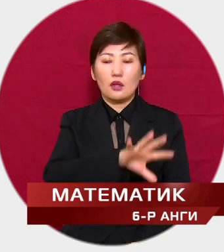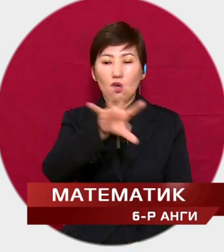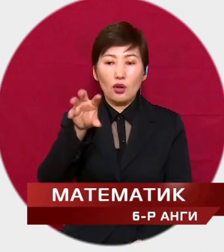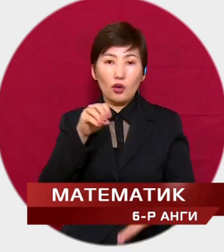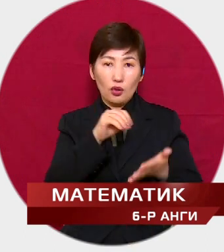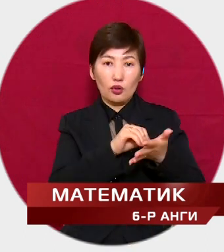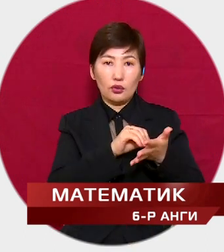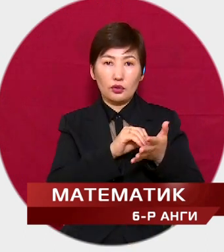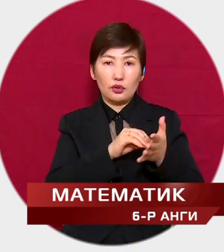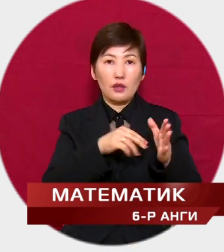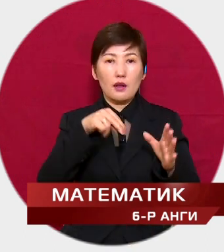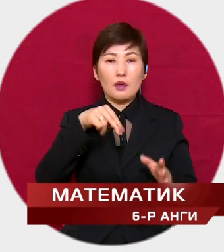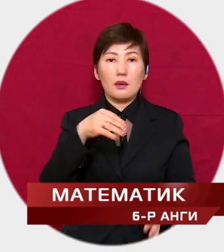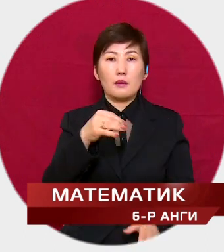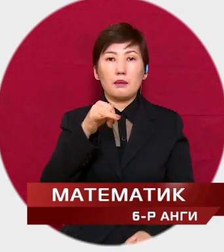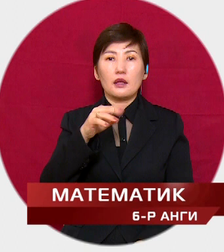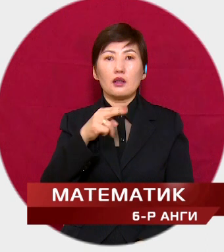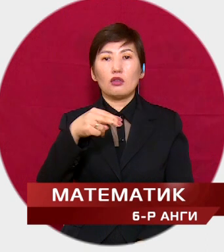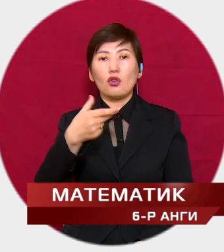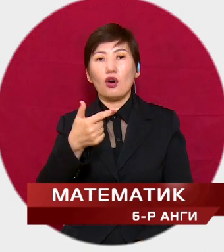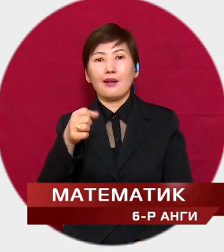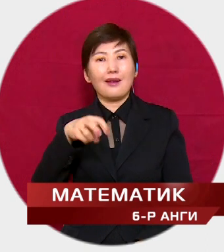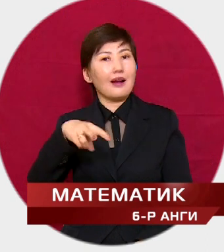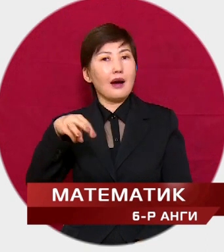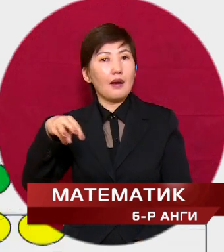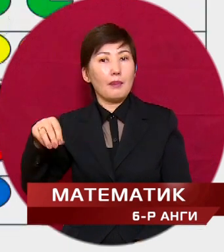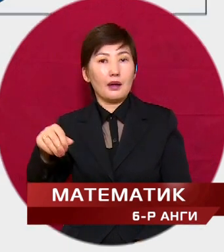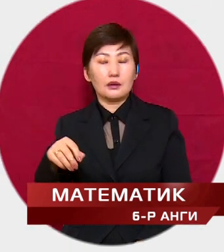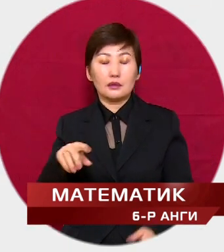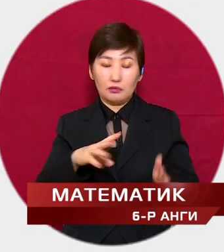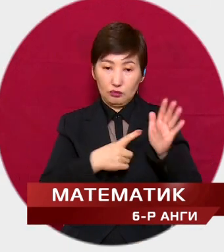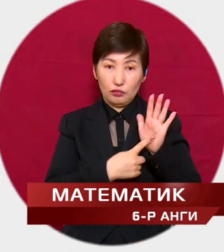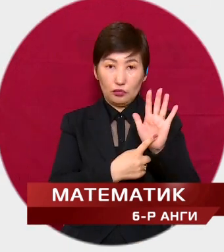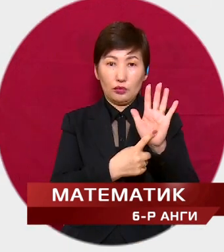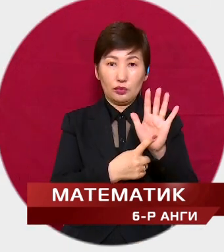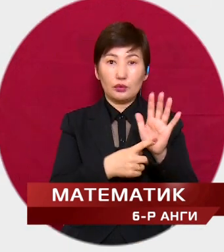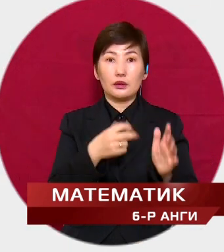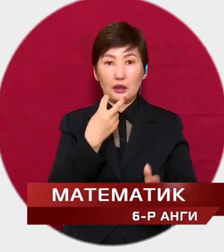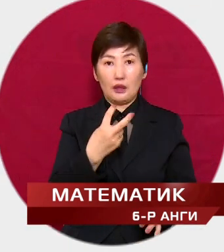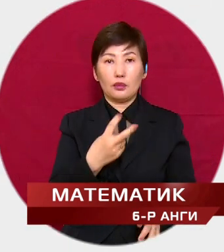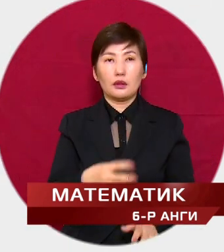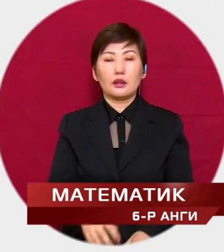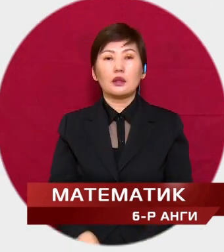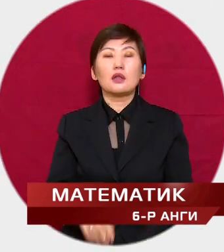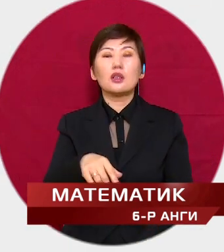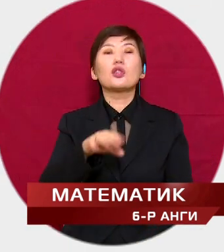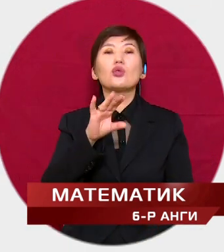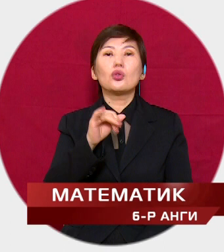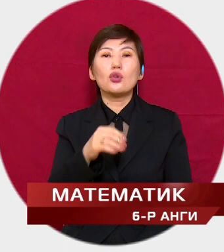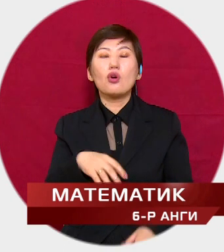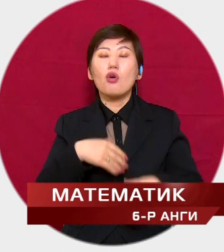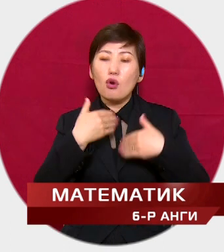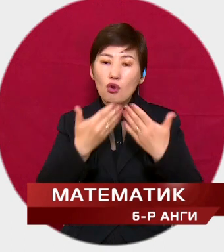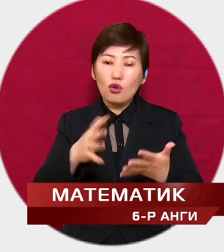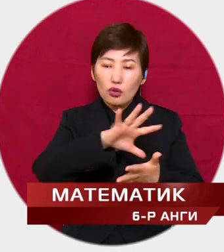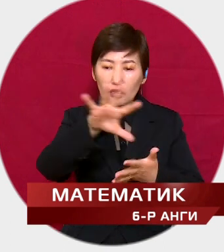пиктограмаар дүрсэлж харуулъя. За за пиктограмм гэдэг нь болохоор яг үг гэхээр тэр өгдлийн